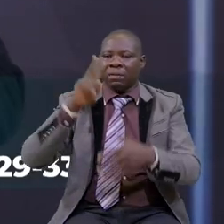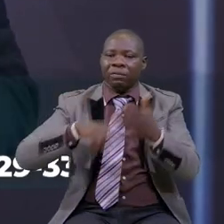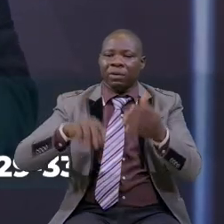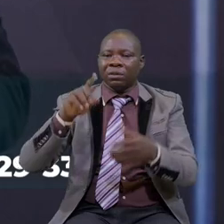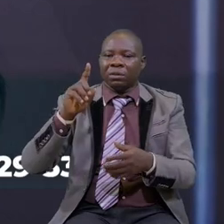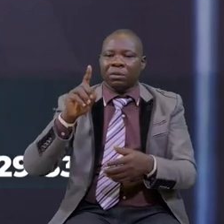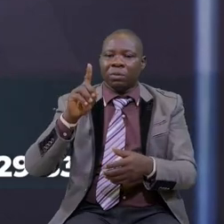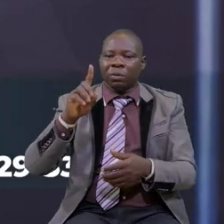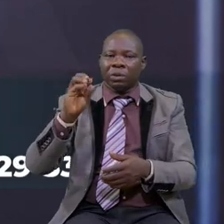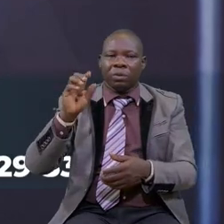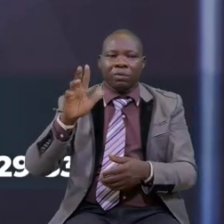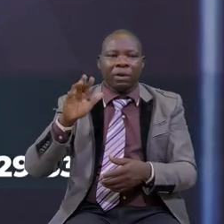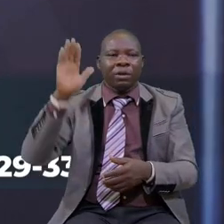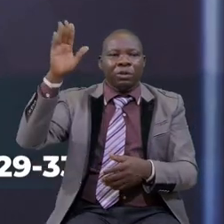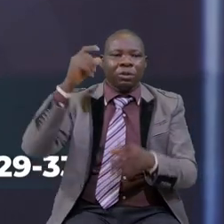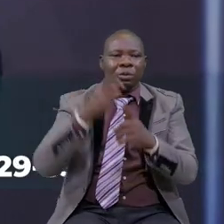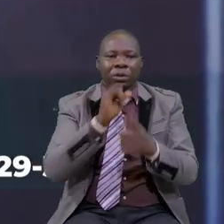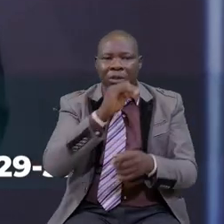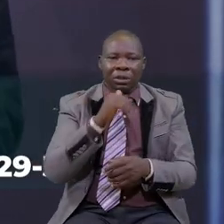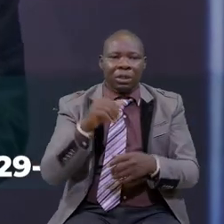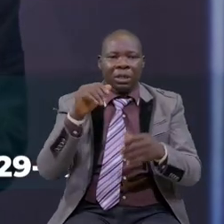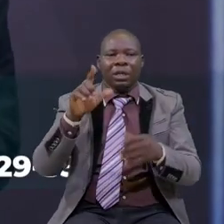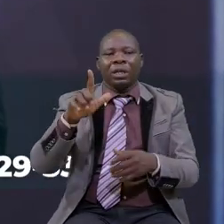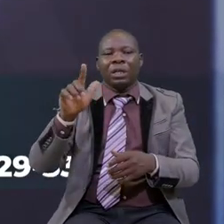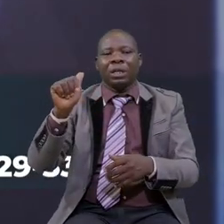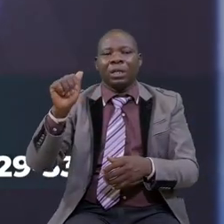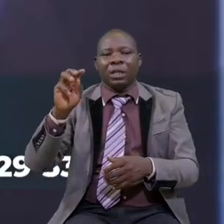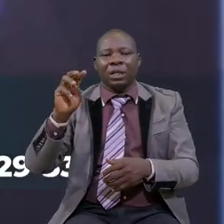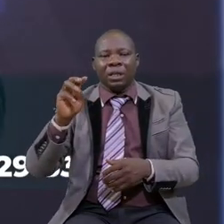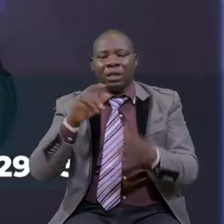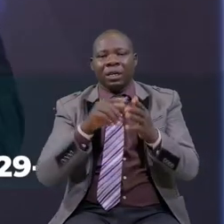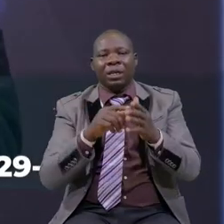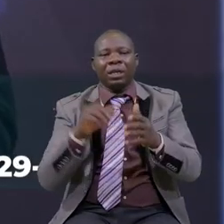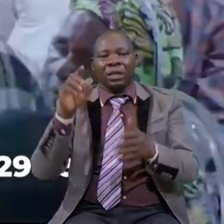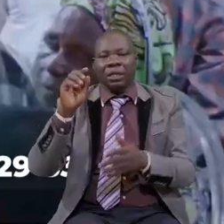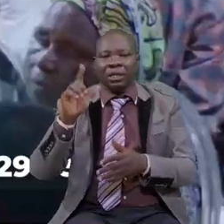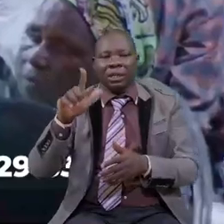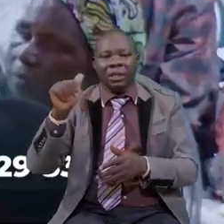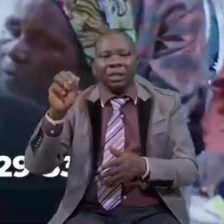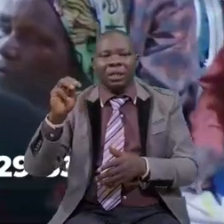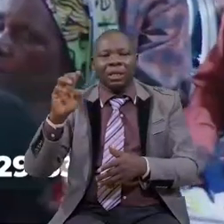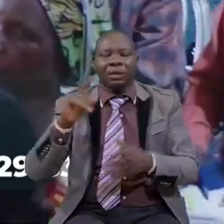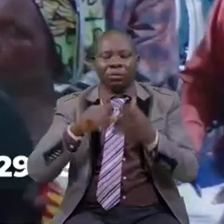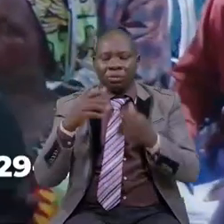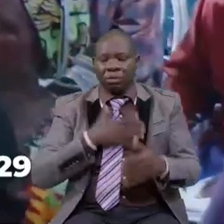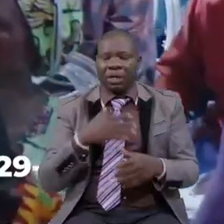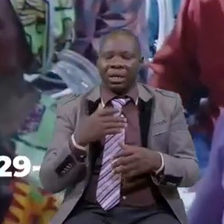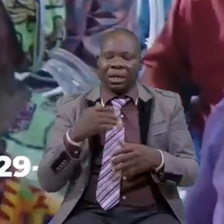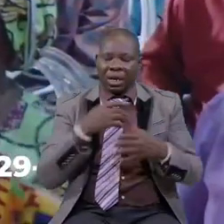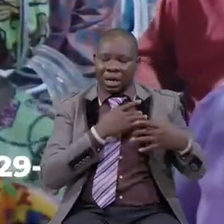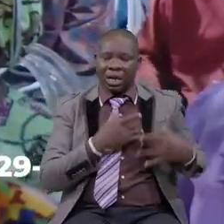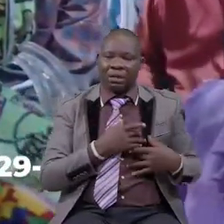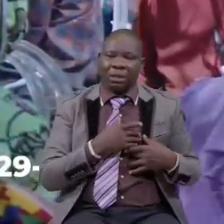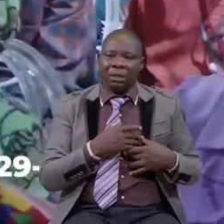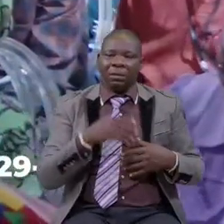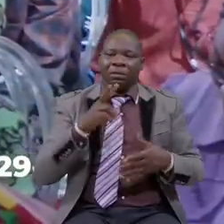pieds et une lumière sur mon sentier. Verset 130. Verset 130. La révélation